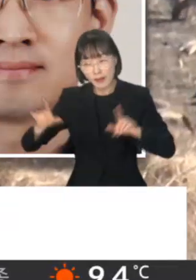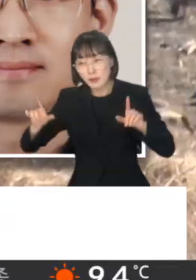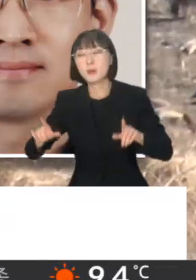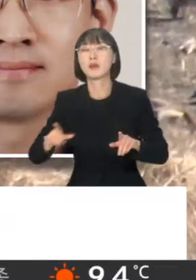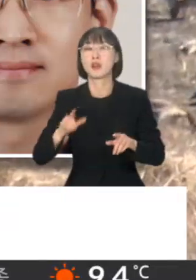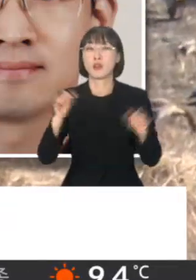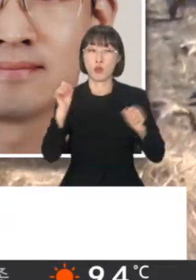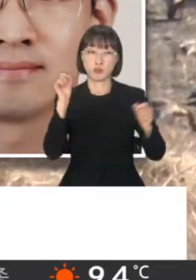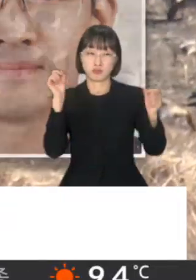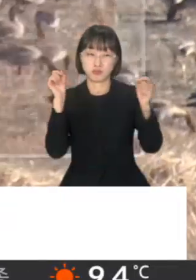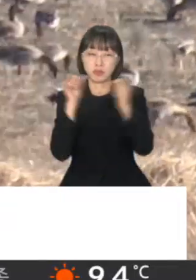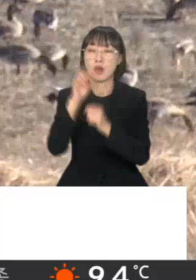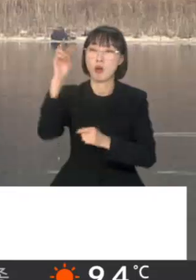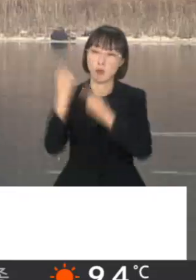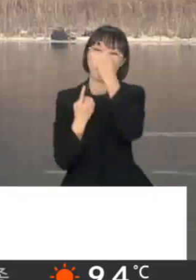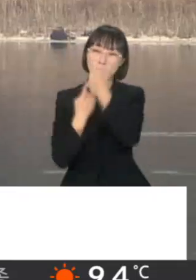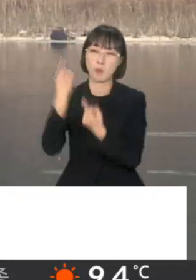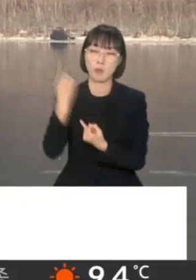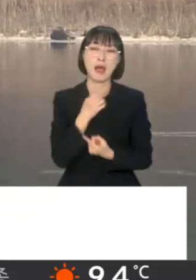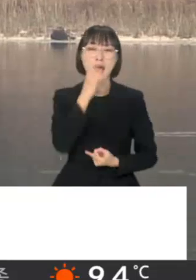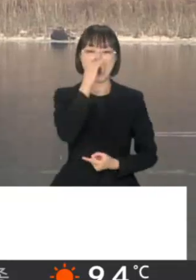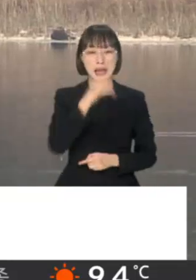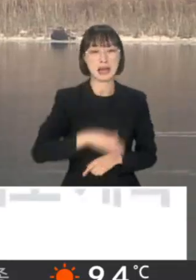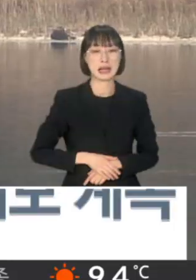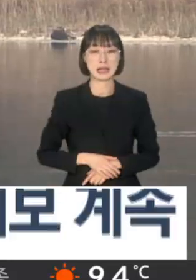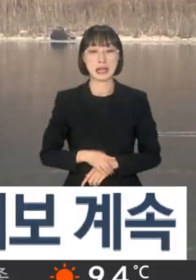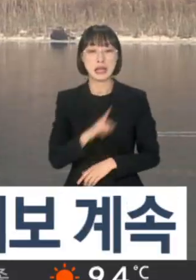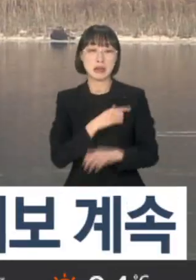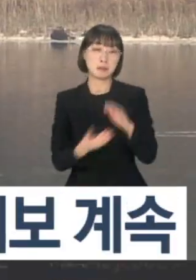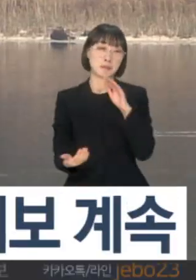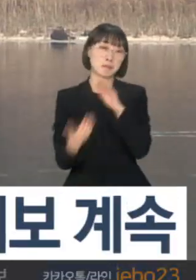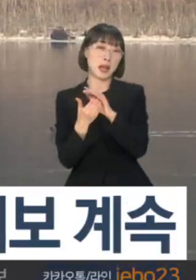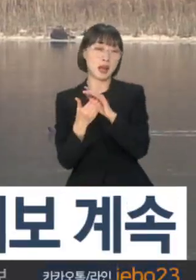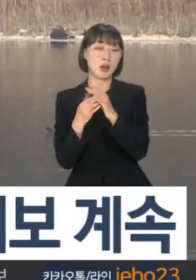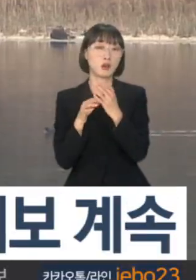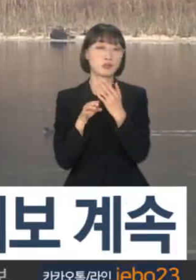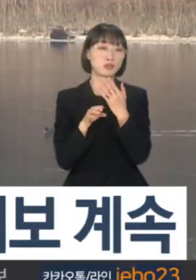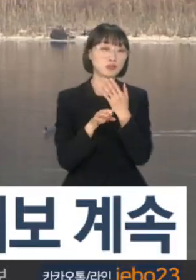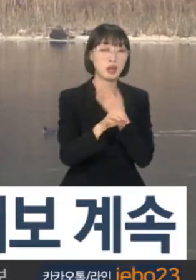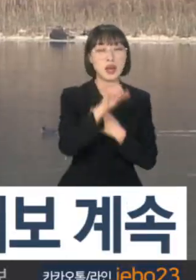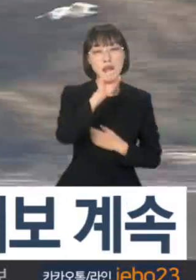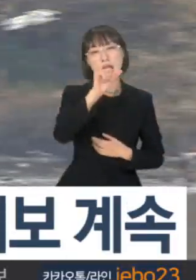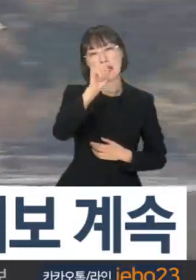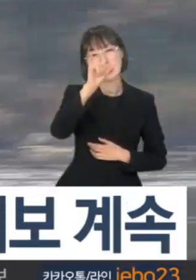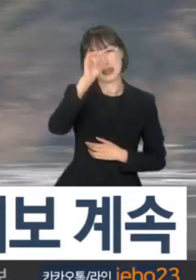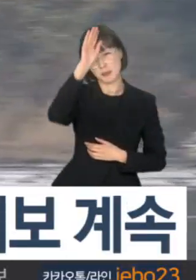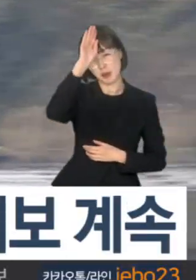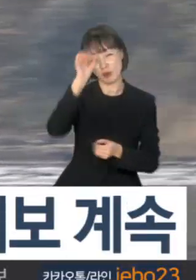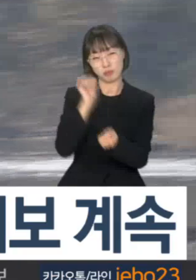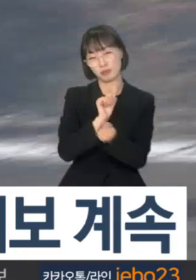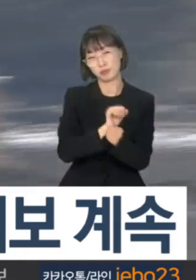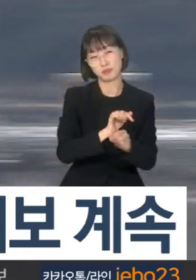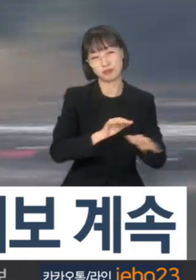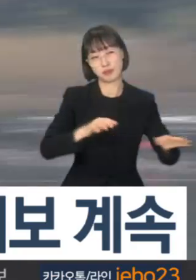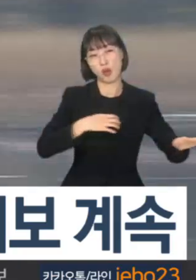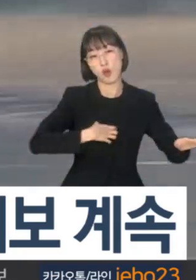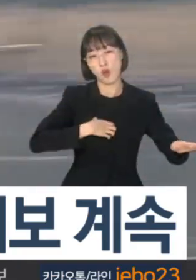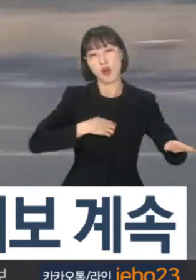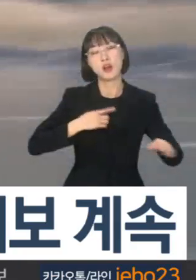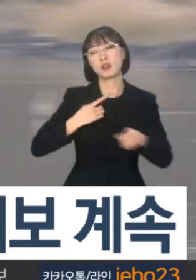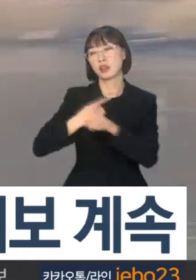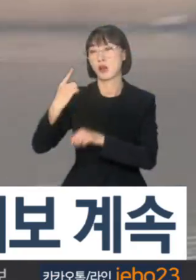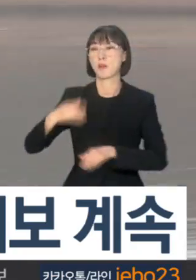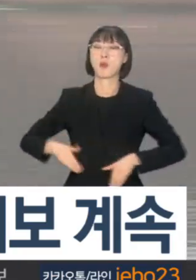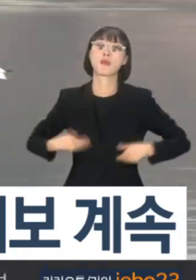도래하지 않을까 예상하고 있습니다 정점을 지나도 AI 전파 가능성은 봄까지 이어집니다 내년 1월까지